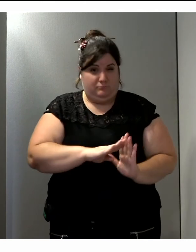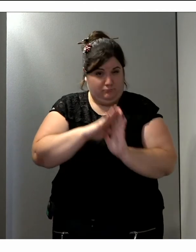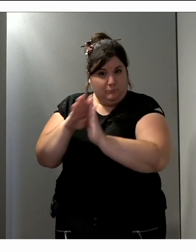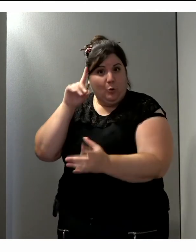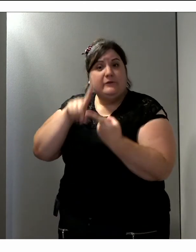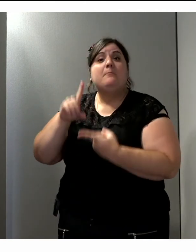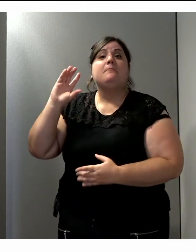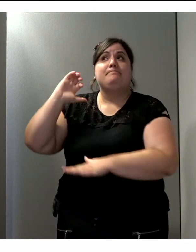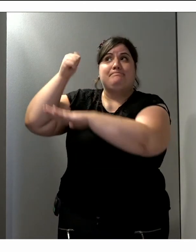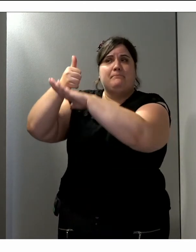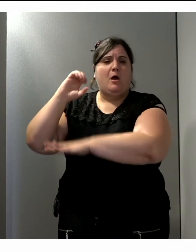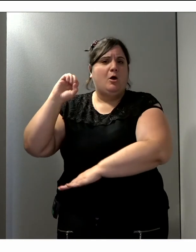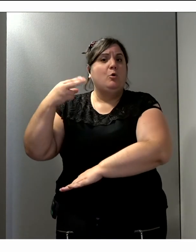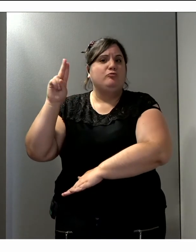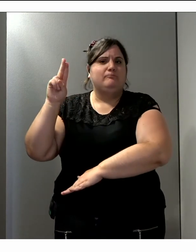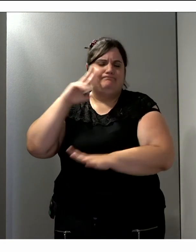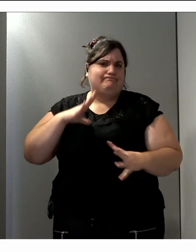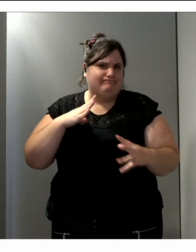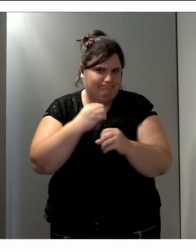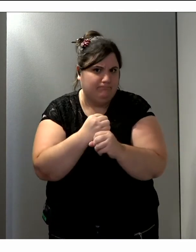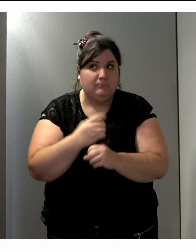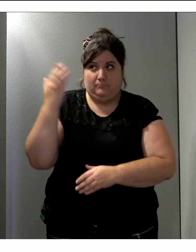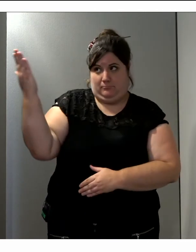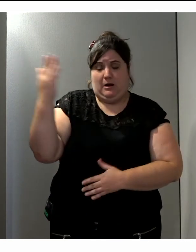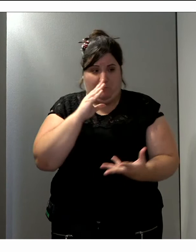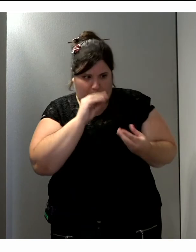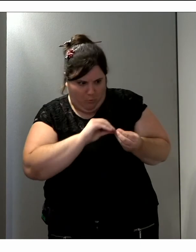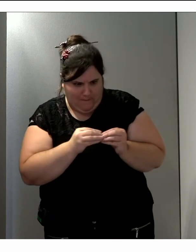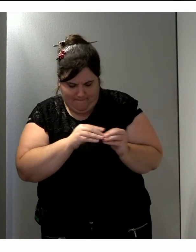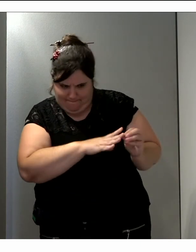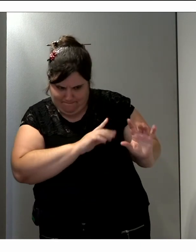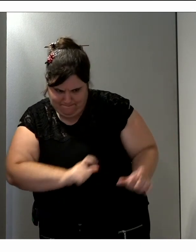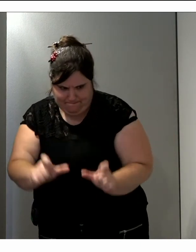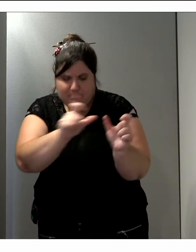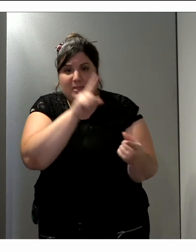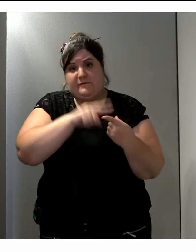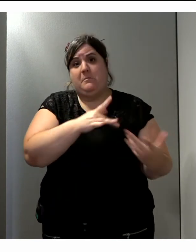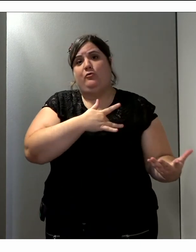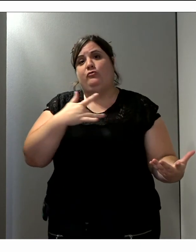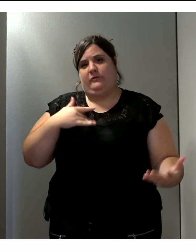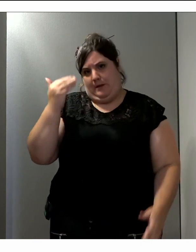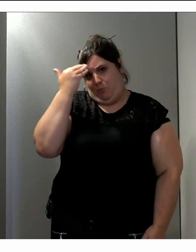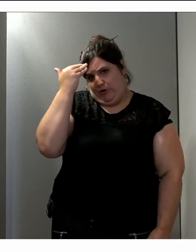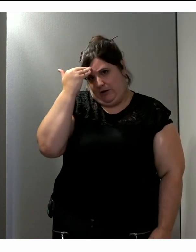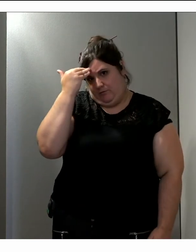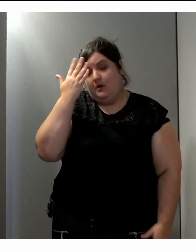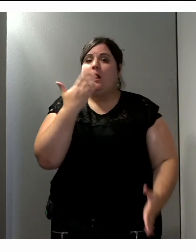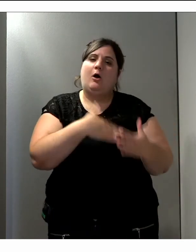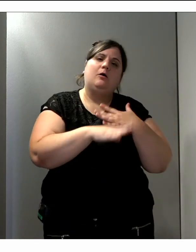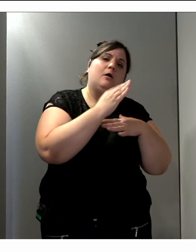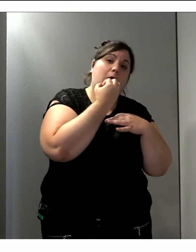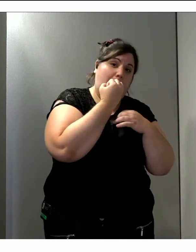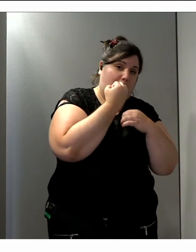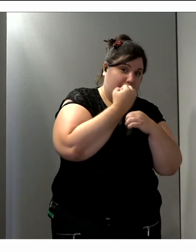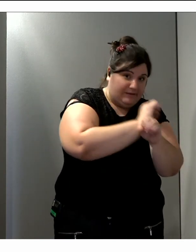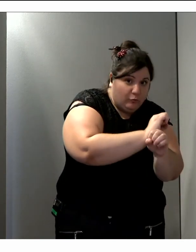surtout ciblé les problèmes de santé mentale. Santé mentale, pas seulement, bien sûr, dans les prisons, mais d'une manière générale, dans le monde